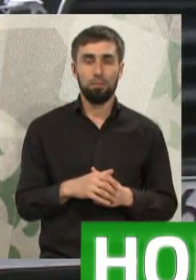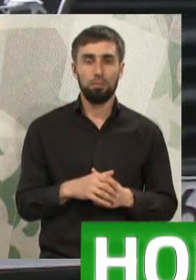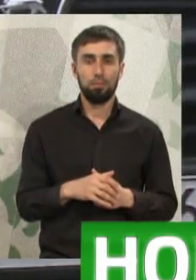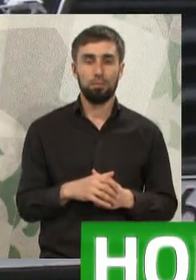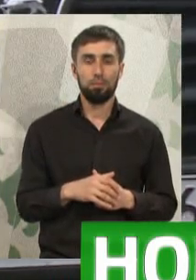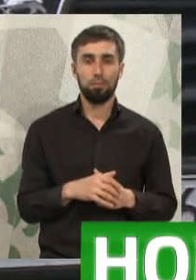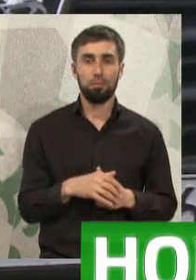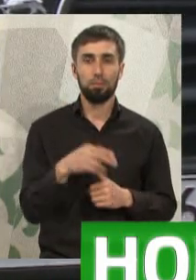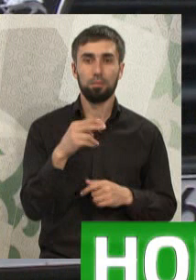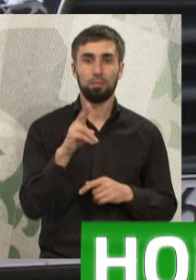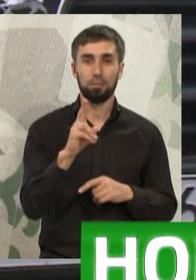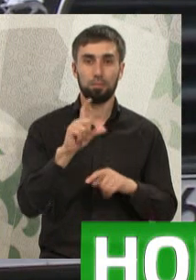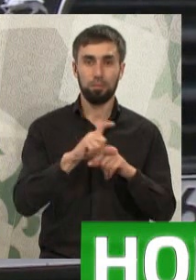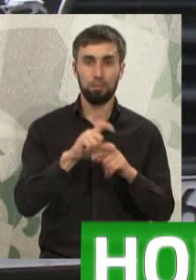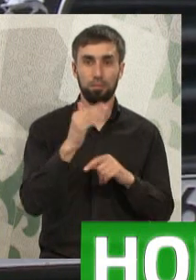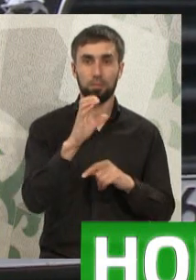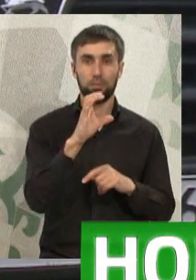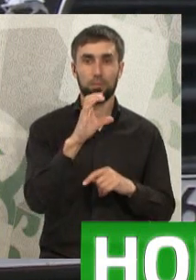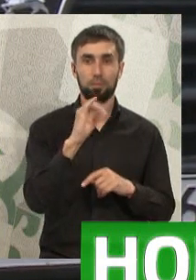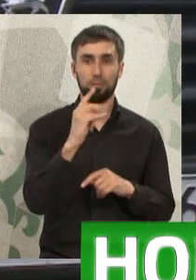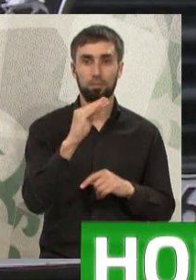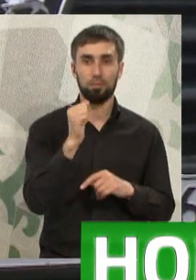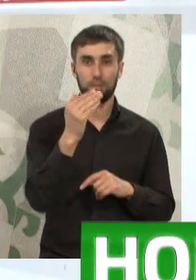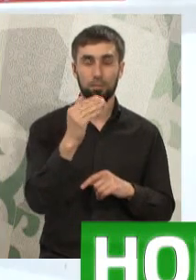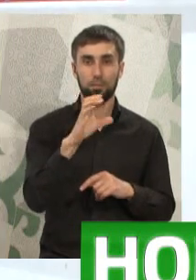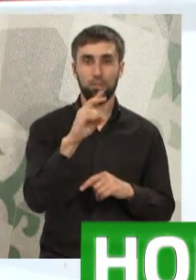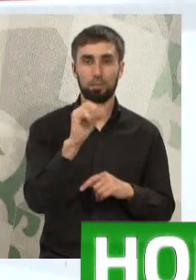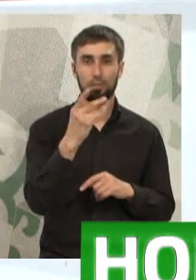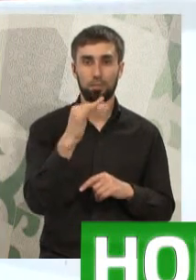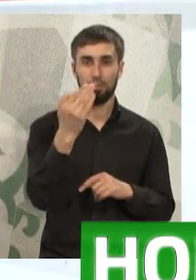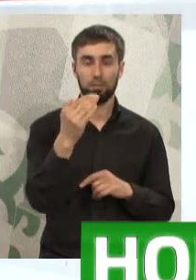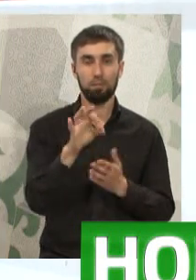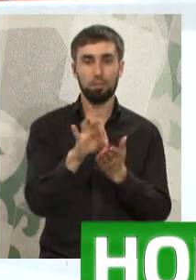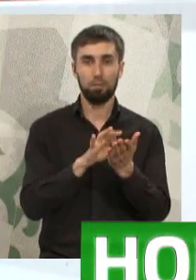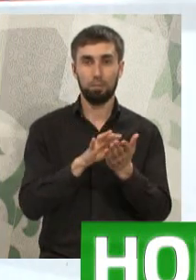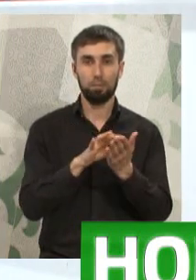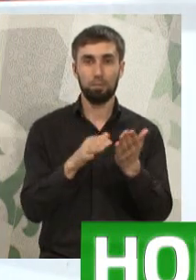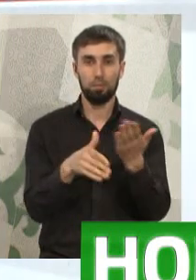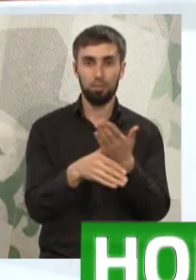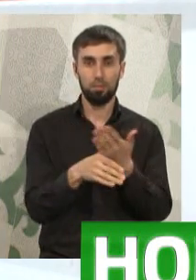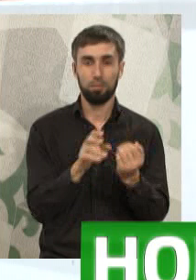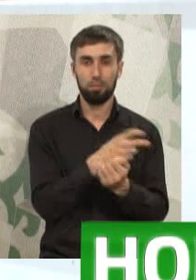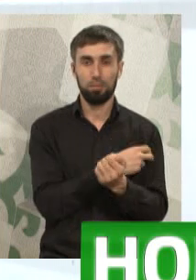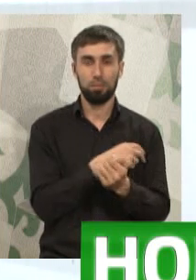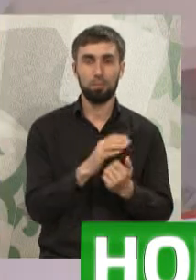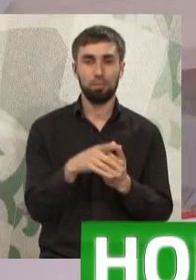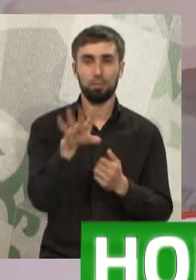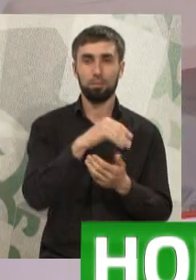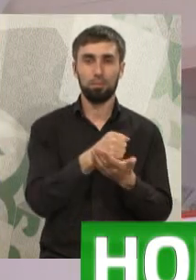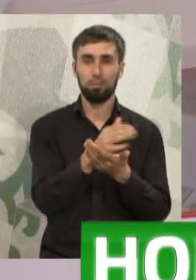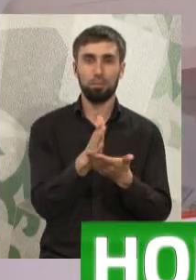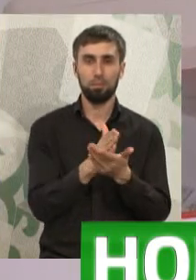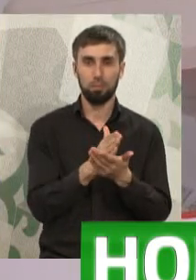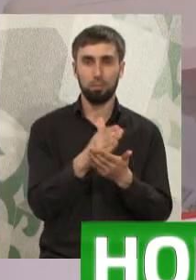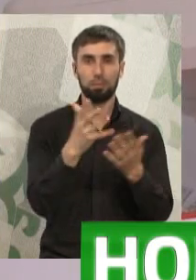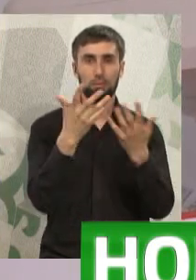К слову, в распоряжении Сунжинской станции скорой помощи несколько автомобилей, которые отвечают всем требованиям и оборудованы всем необходимым